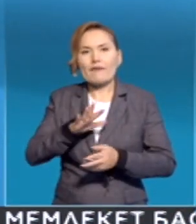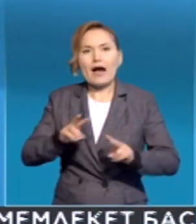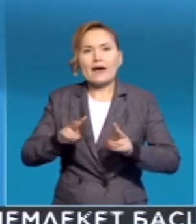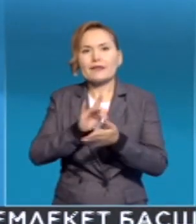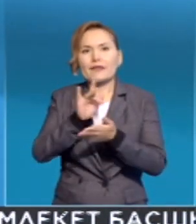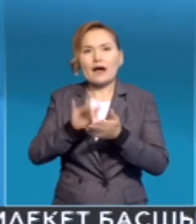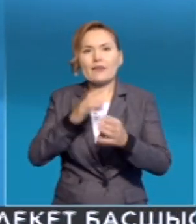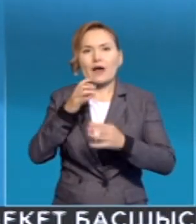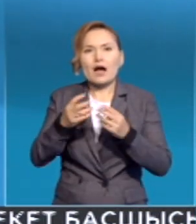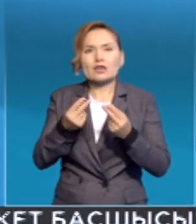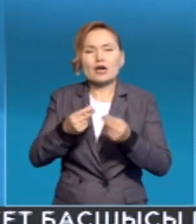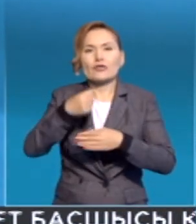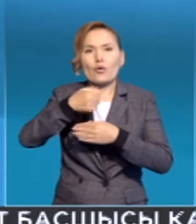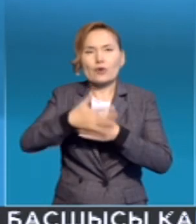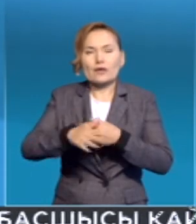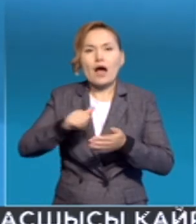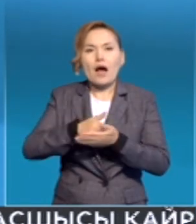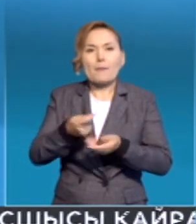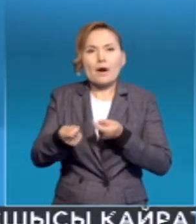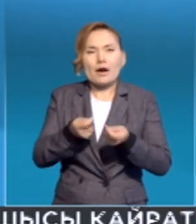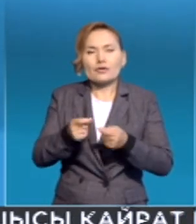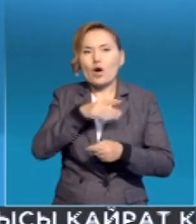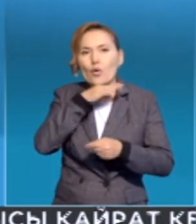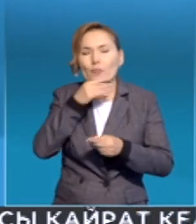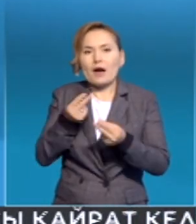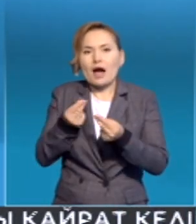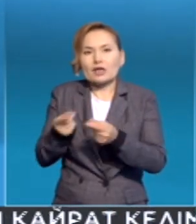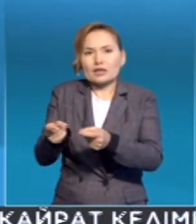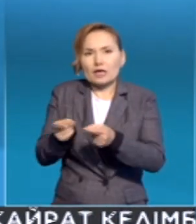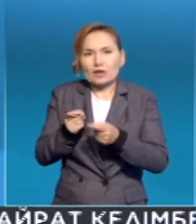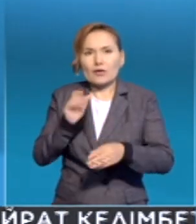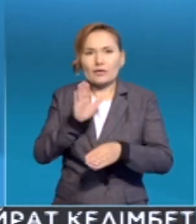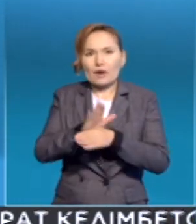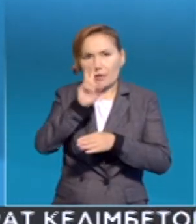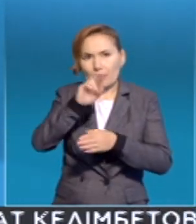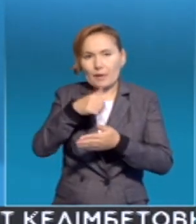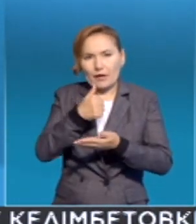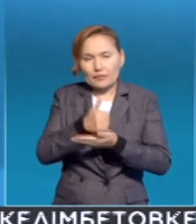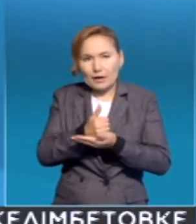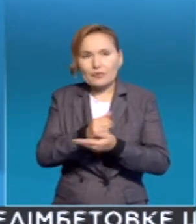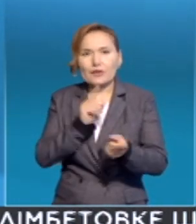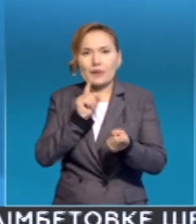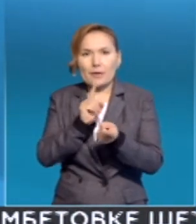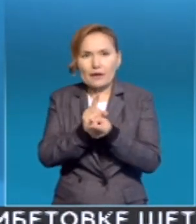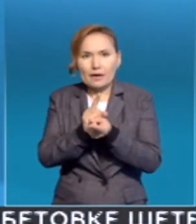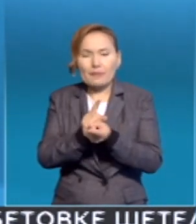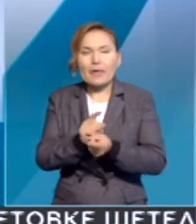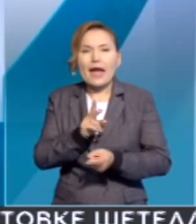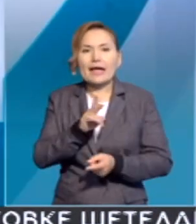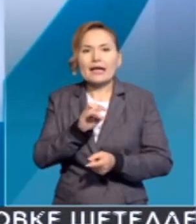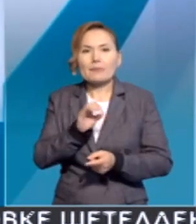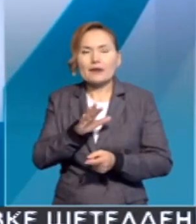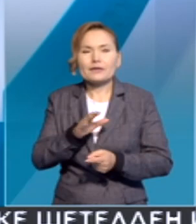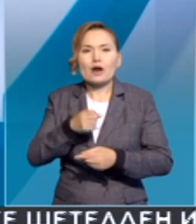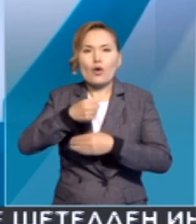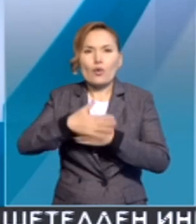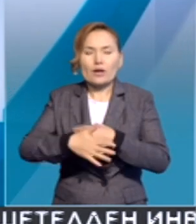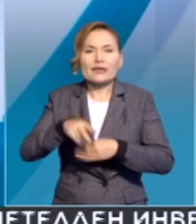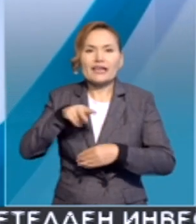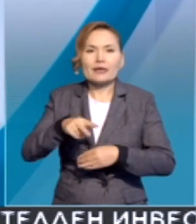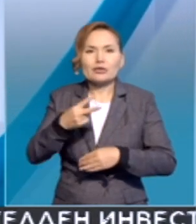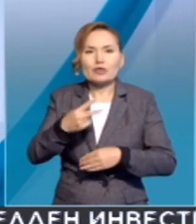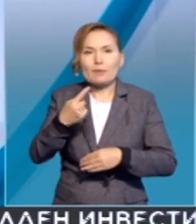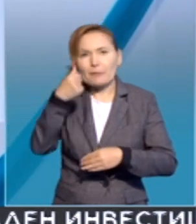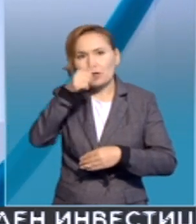қаржы орталығының басшысына көптеп инвестиция тартуға тапсырма берді. Мемлекет басшысының қабылдауында болған Қайрат Келімбетов орталықтың 2021 жылы